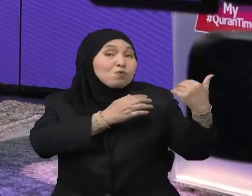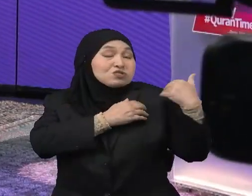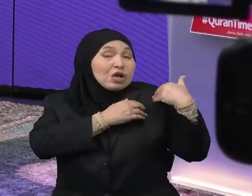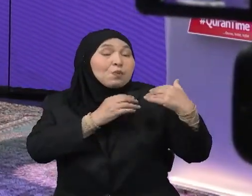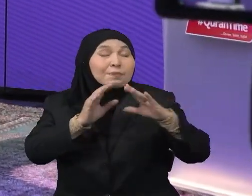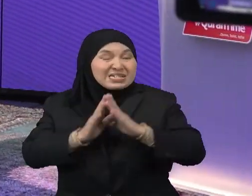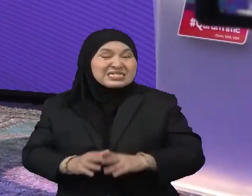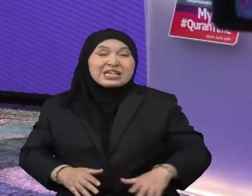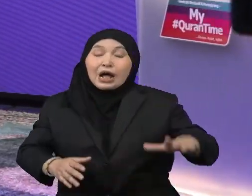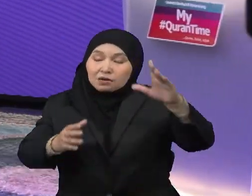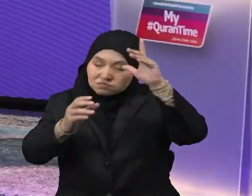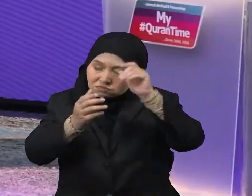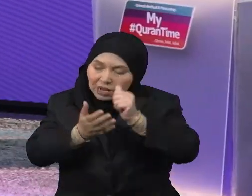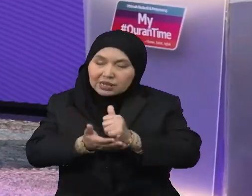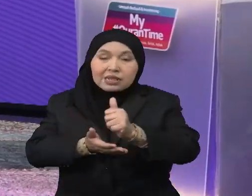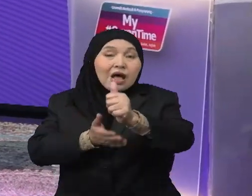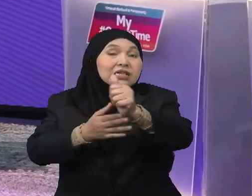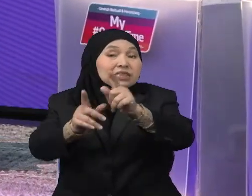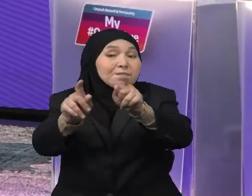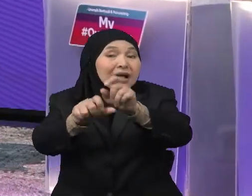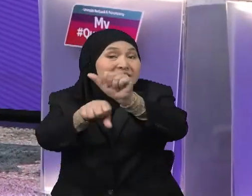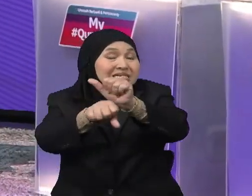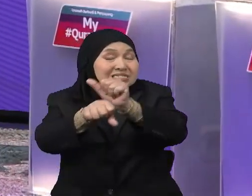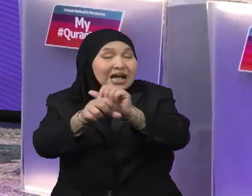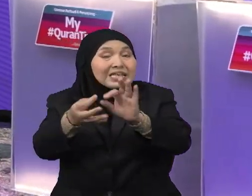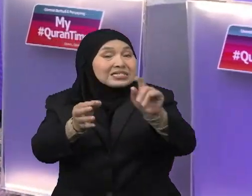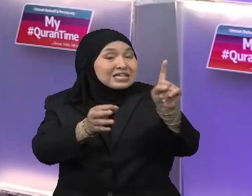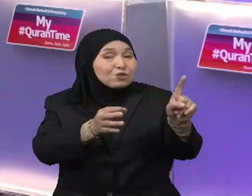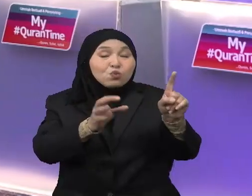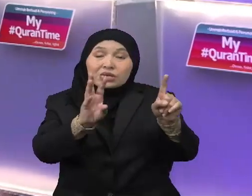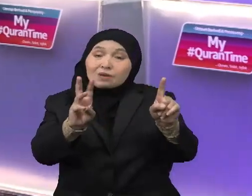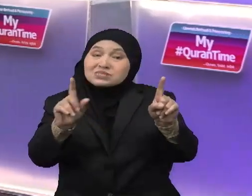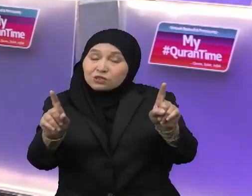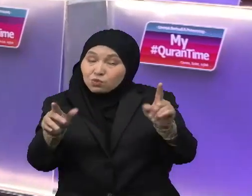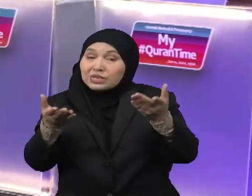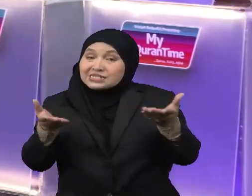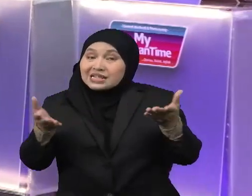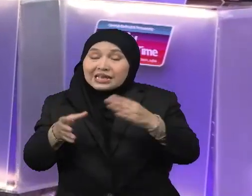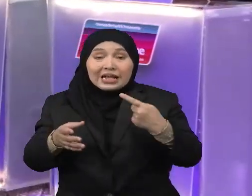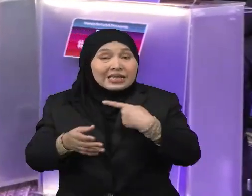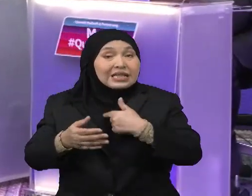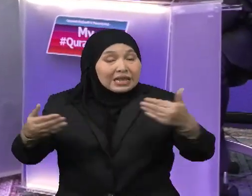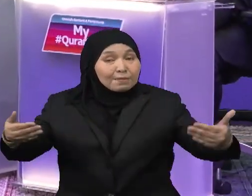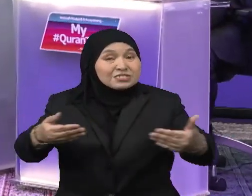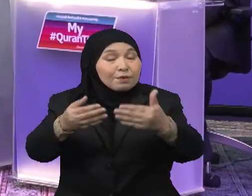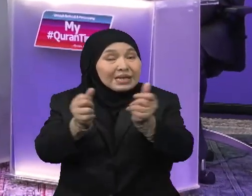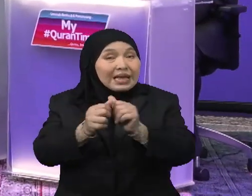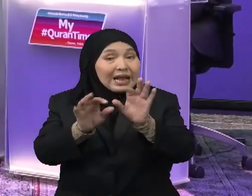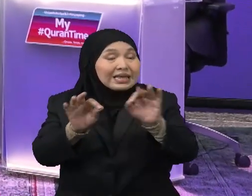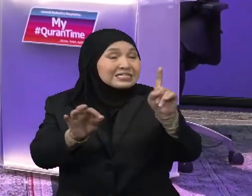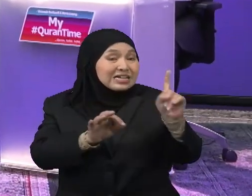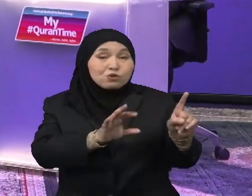integrity di tempat kerja sebagaimana dalam ayat 1 6 1 ini sendiri dan kita ingin meneruskan dengan ayat